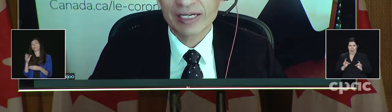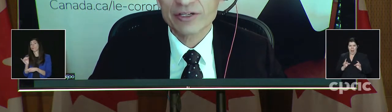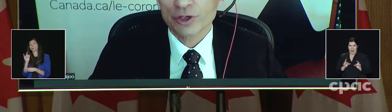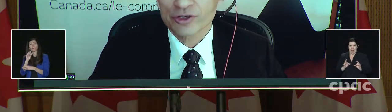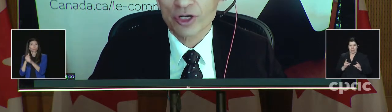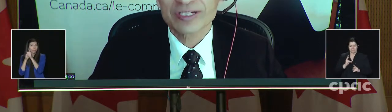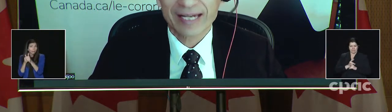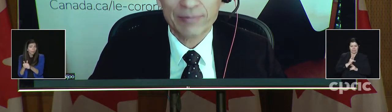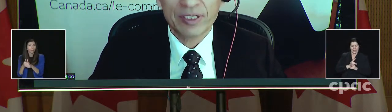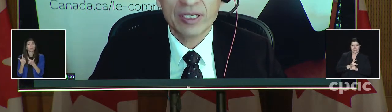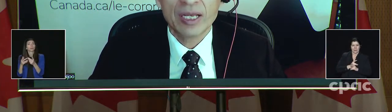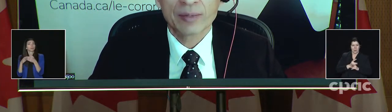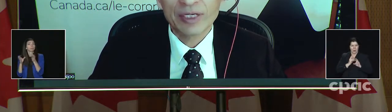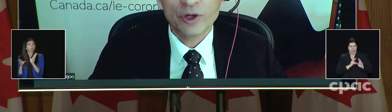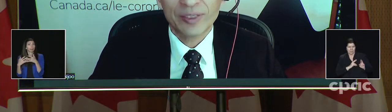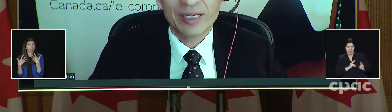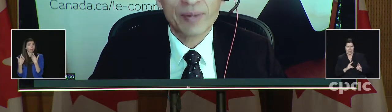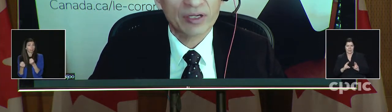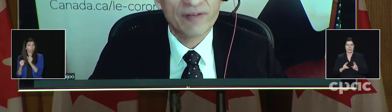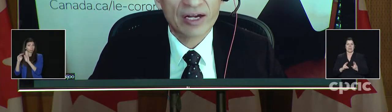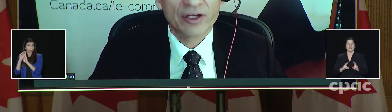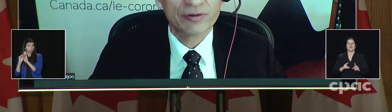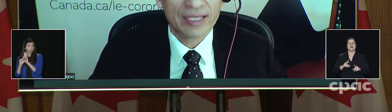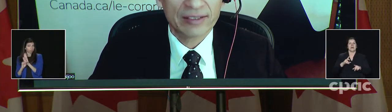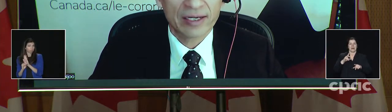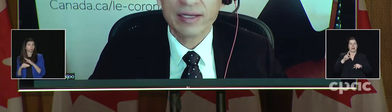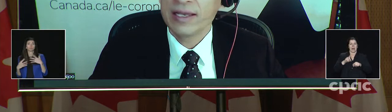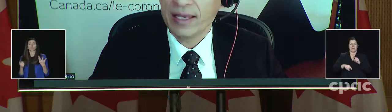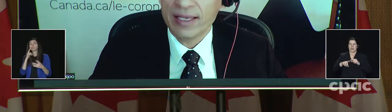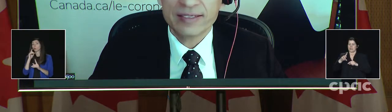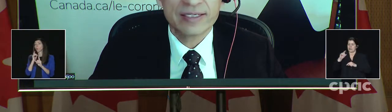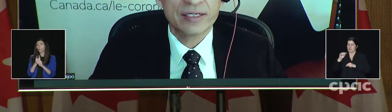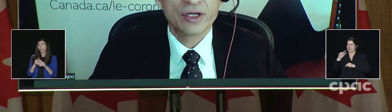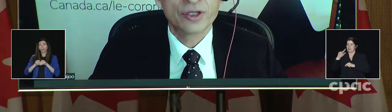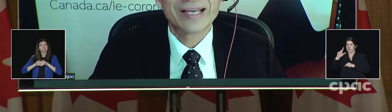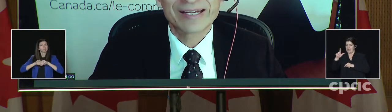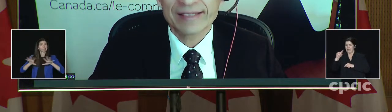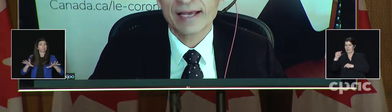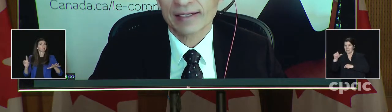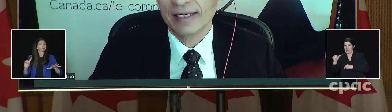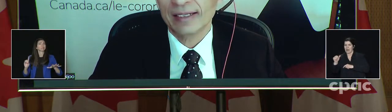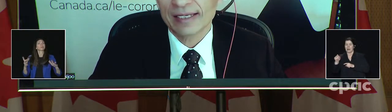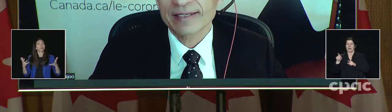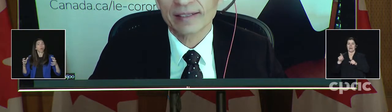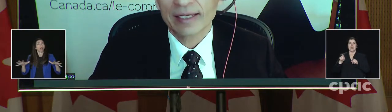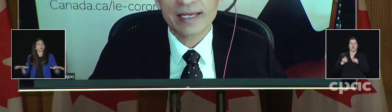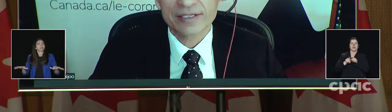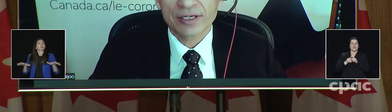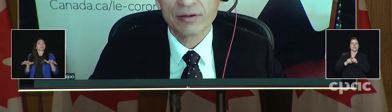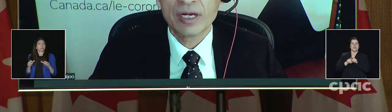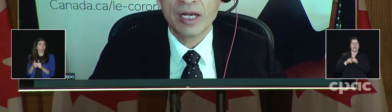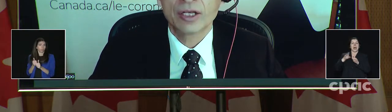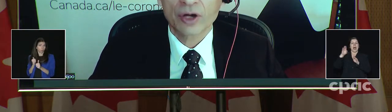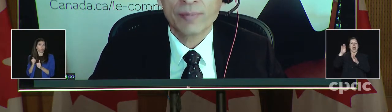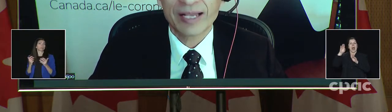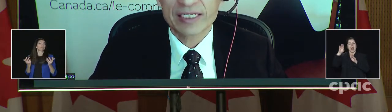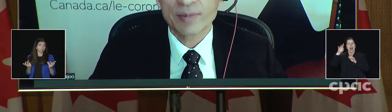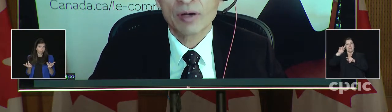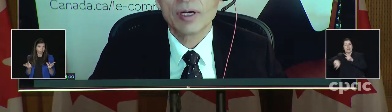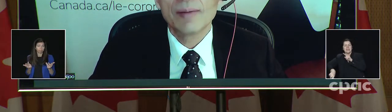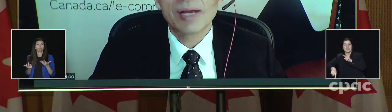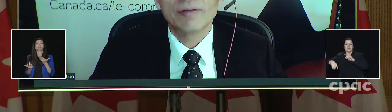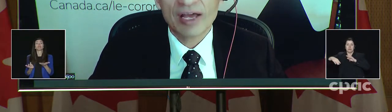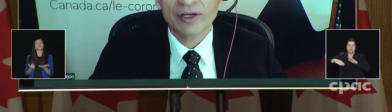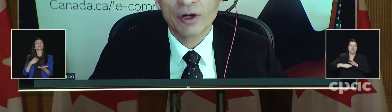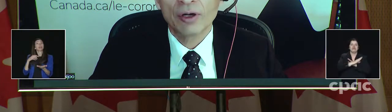une résurgence rapide prédominée par le variant Delta, ainsi que de retarder l'accélération et le